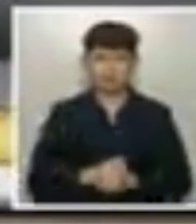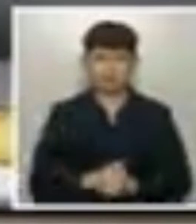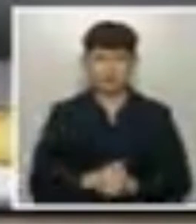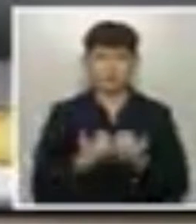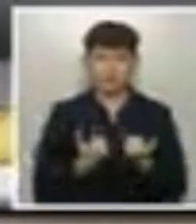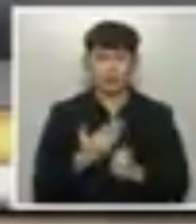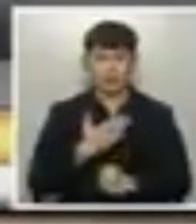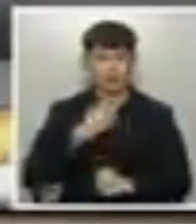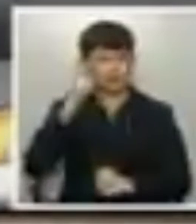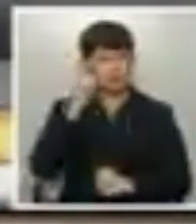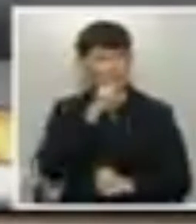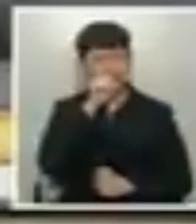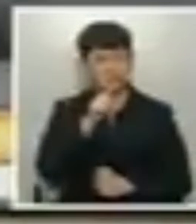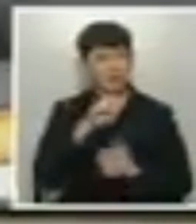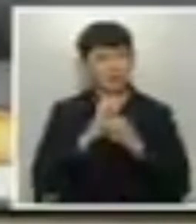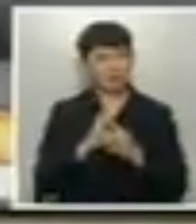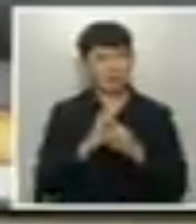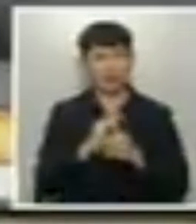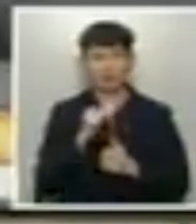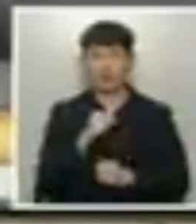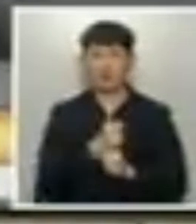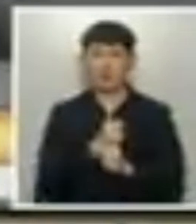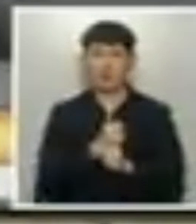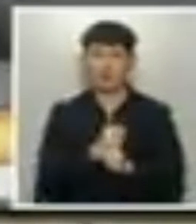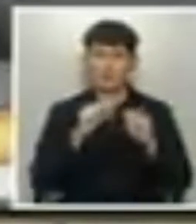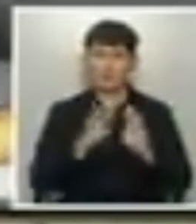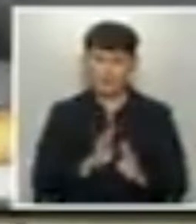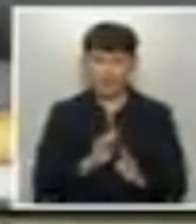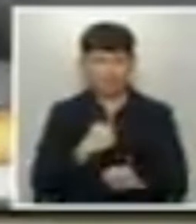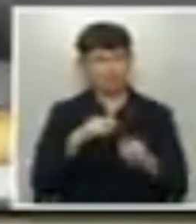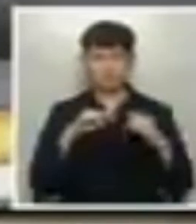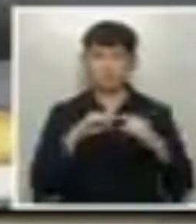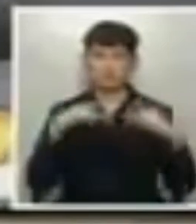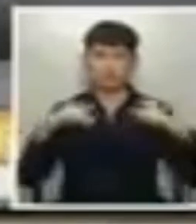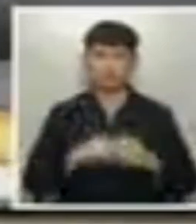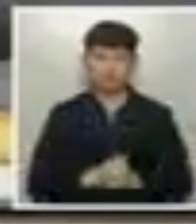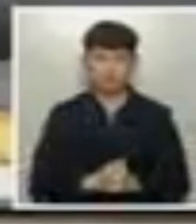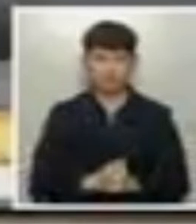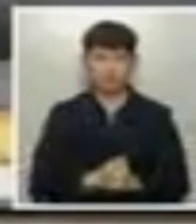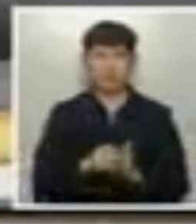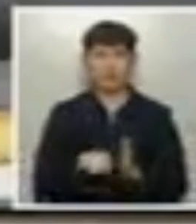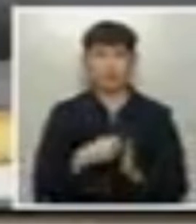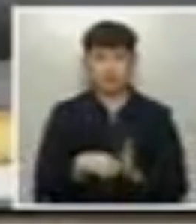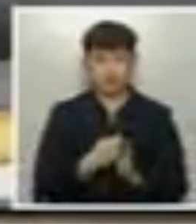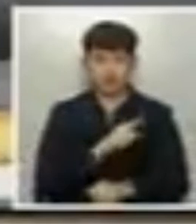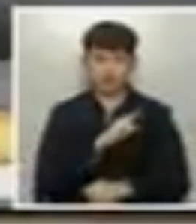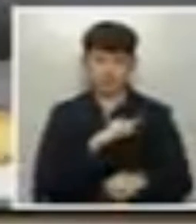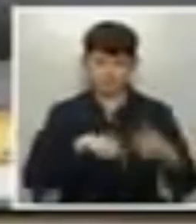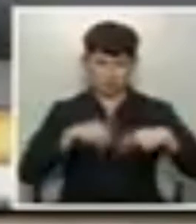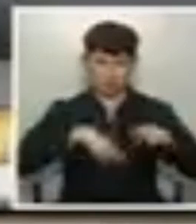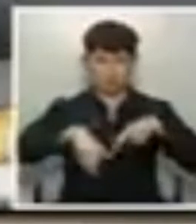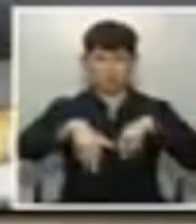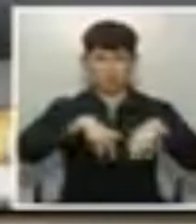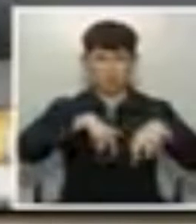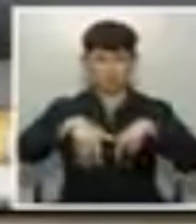ดิฉันกังวลใจว่านะคะว่าการกระทำแบบนี้เกรงว่าจะไม่เหมาะสมนะคะเพราะว่าหน้าที่ดูแลพี่น้องประชาช